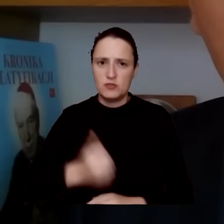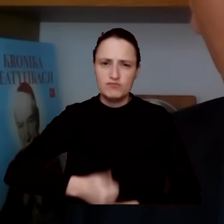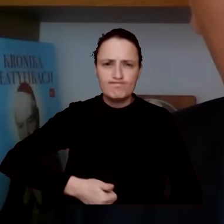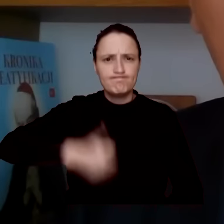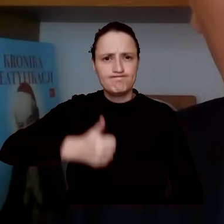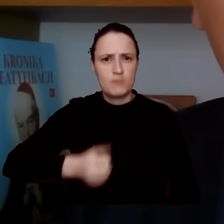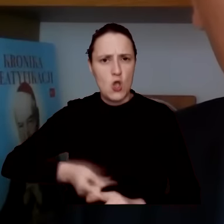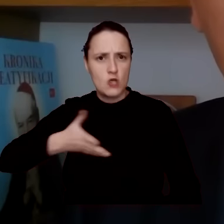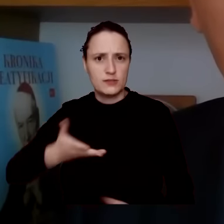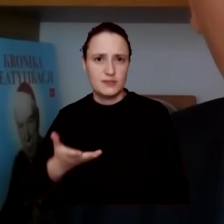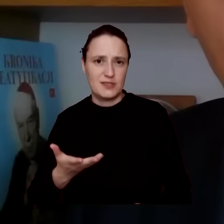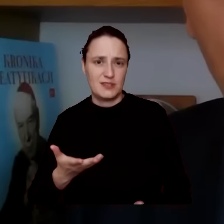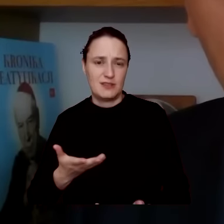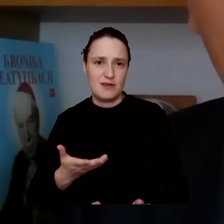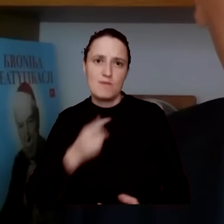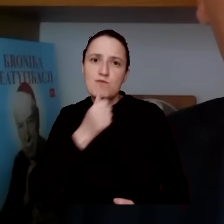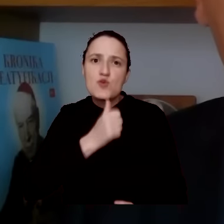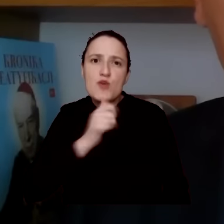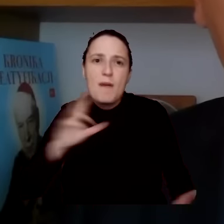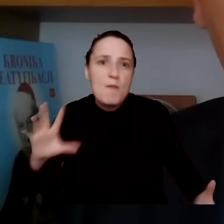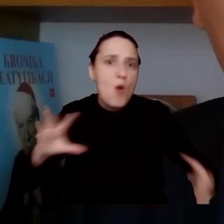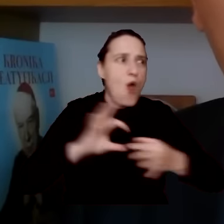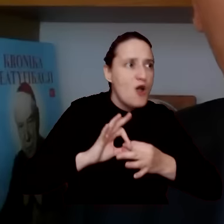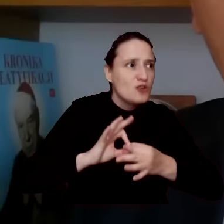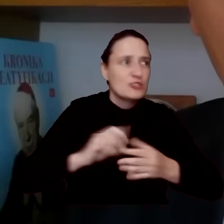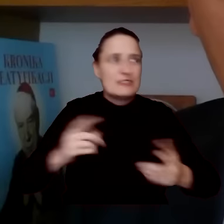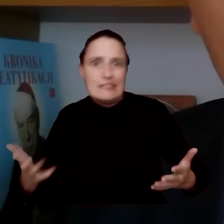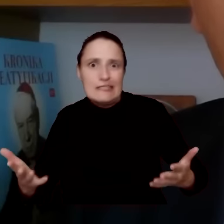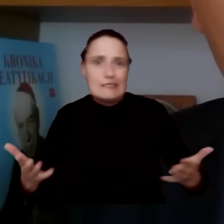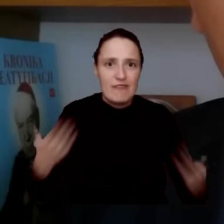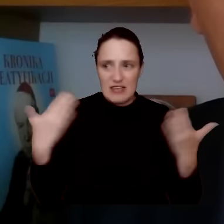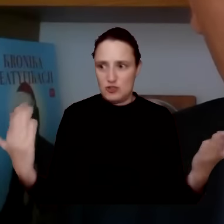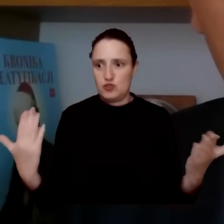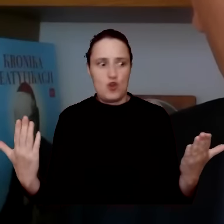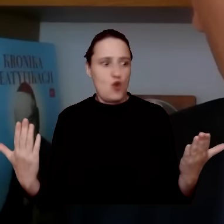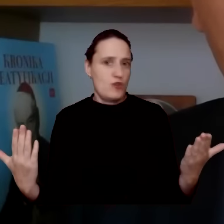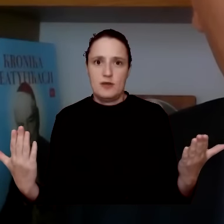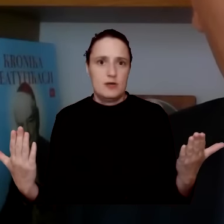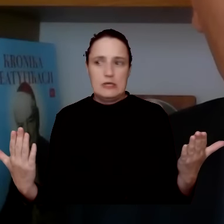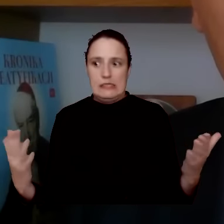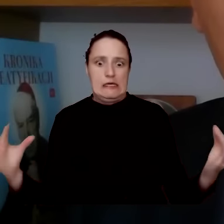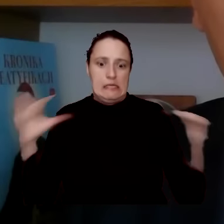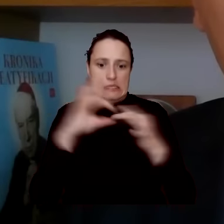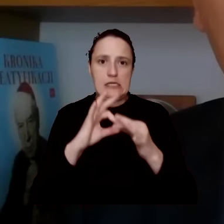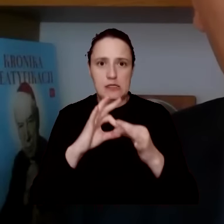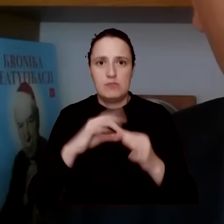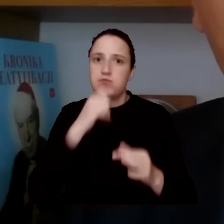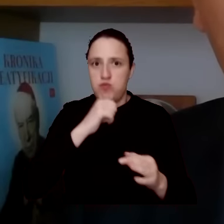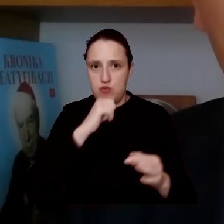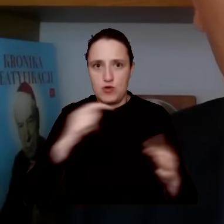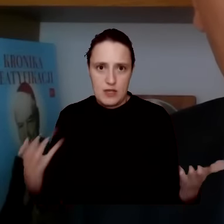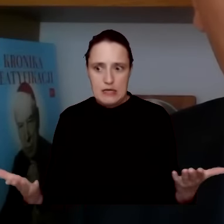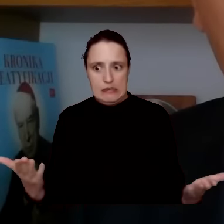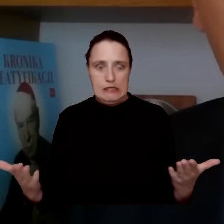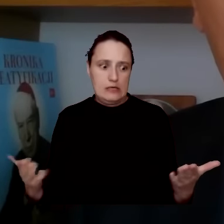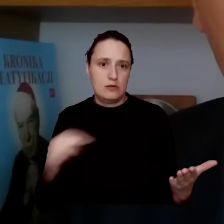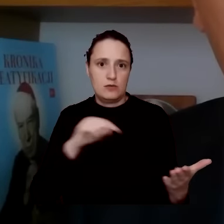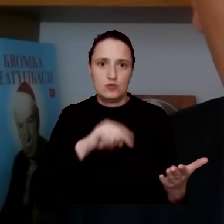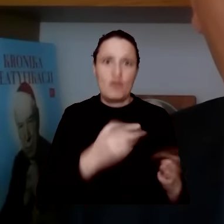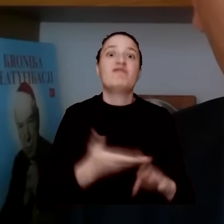swoisty szpagat po to, żeby z jednej strony być spójnym w tym, o czym mówili